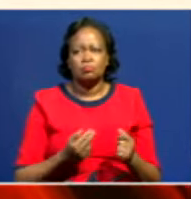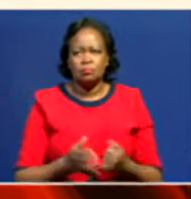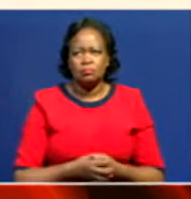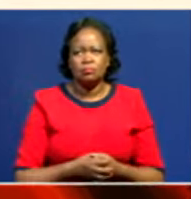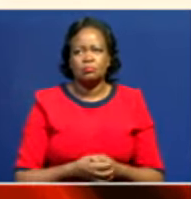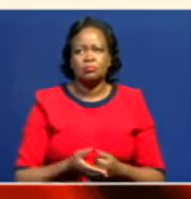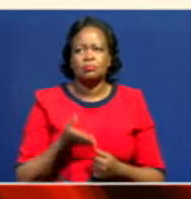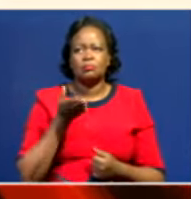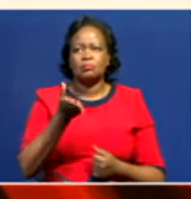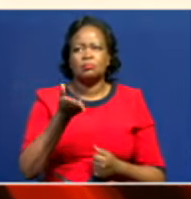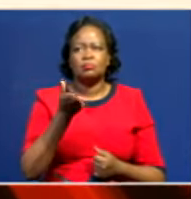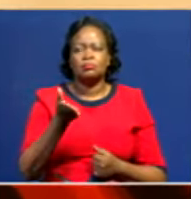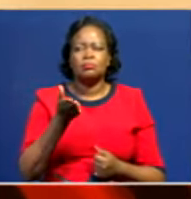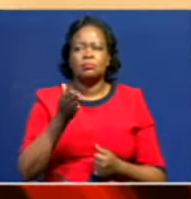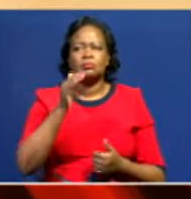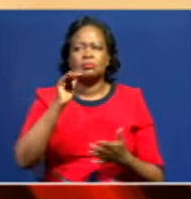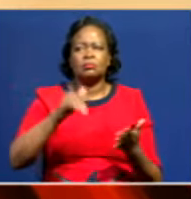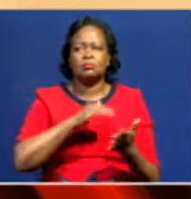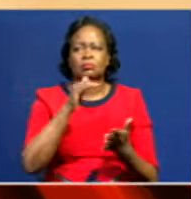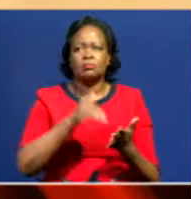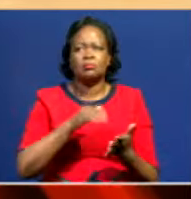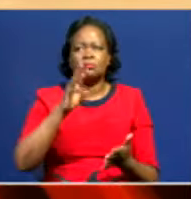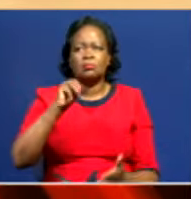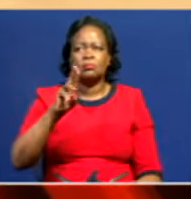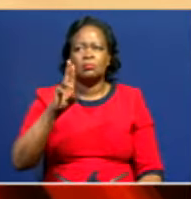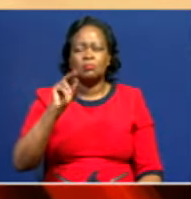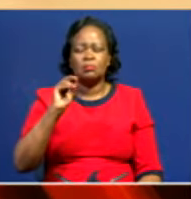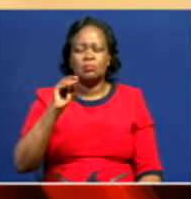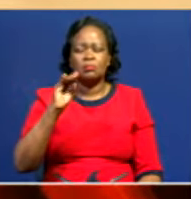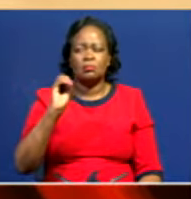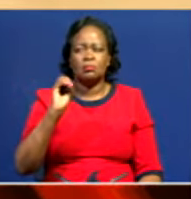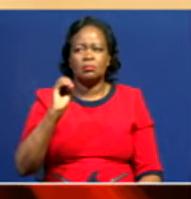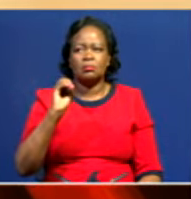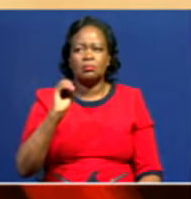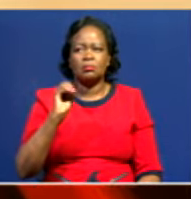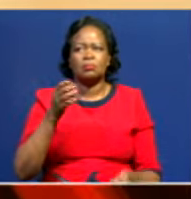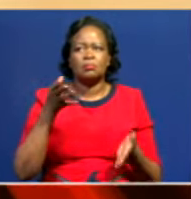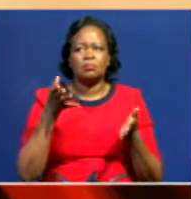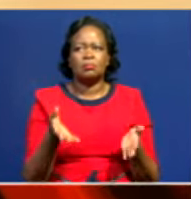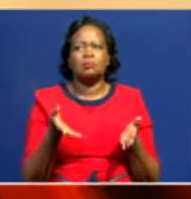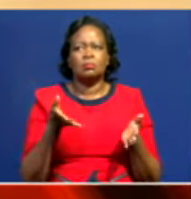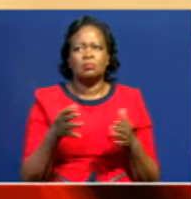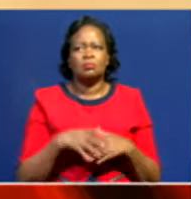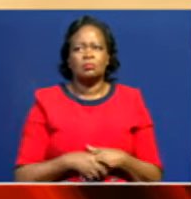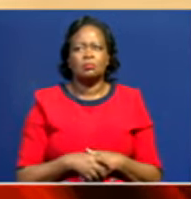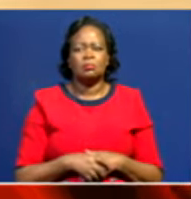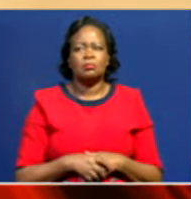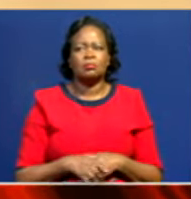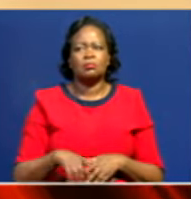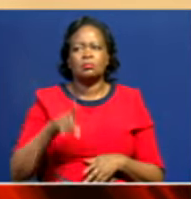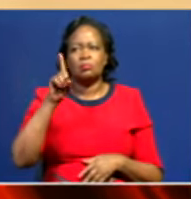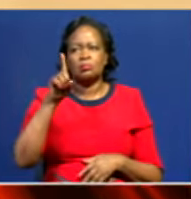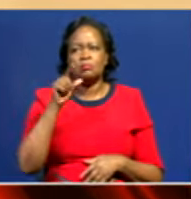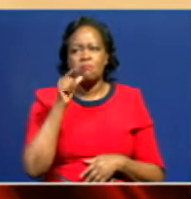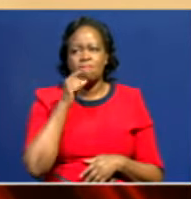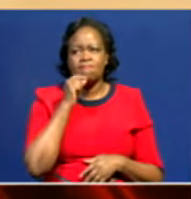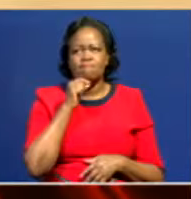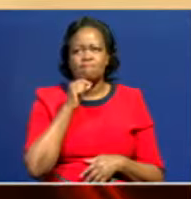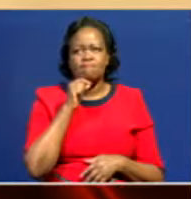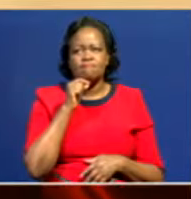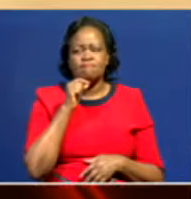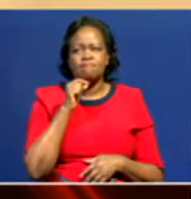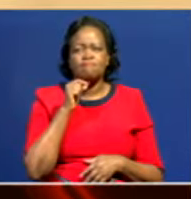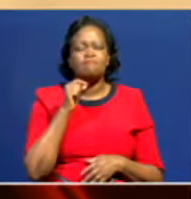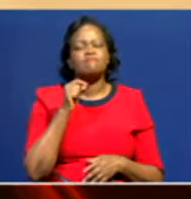hapo center ya Morijo. Na wakati tunaongea hivi sasa ni kwamba hata mmoja wao ambaye alikuwa ni mwanaume ameshapewa ruhusa ya